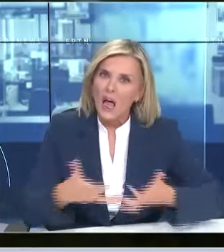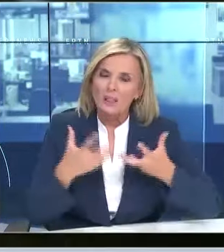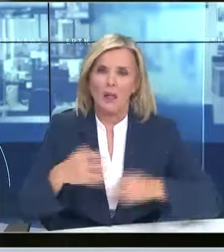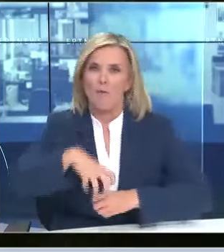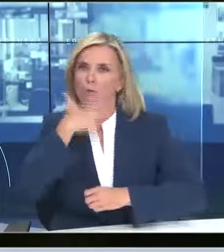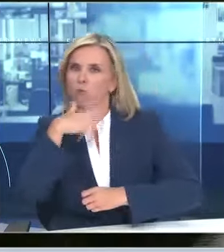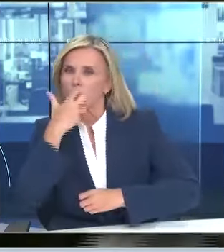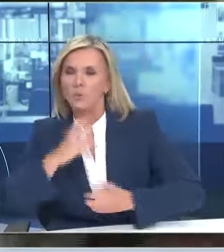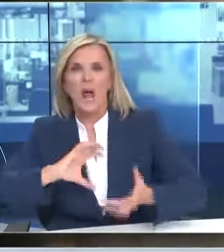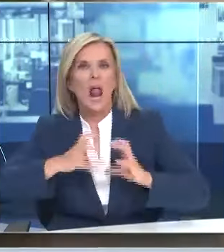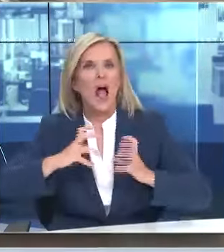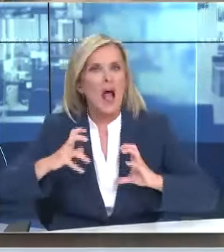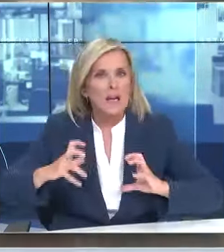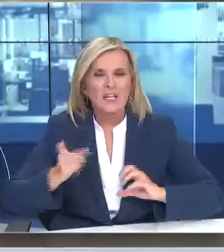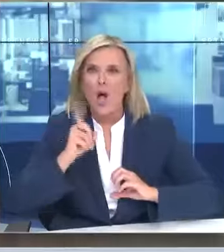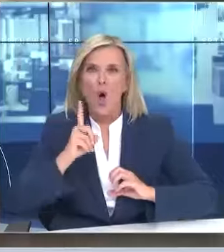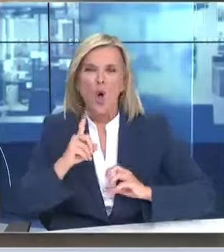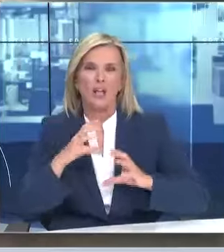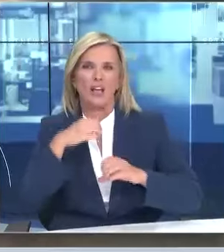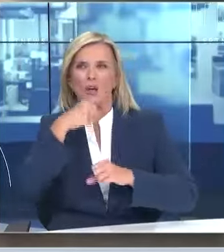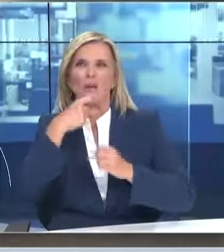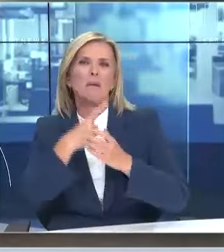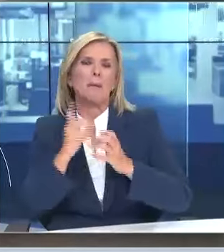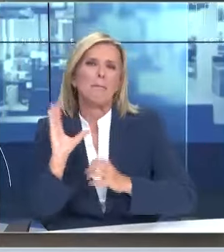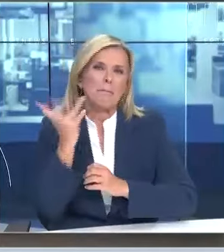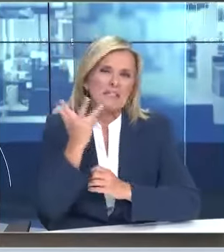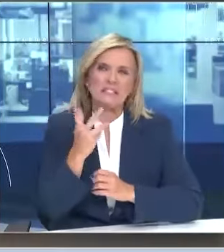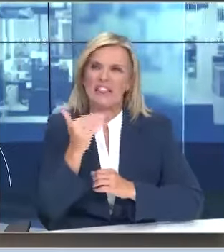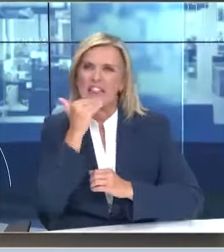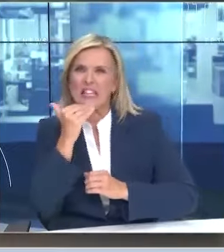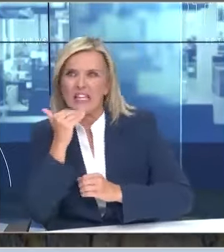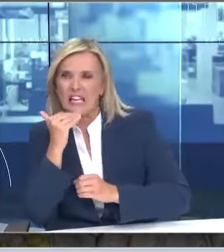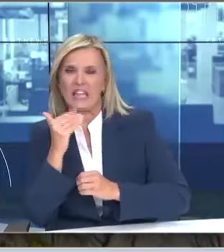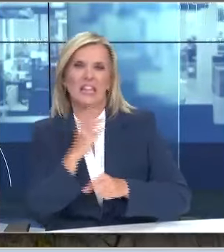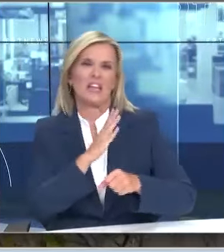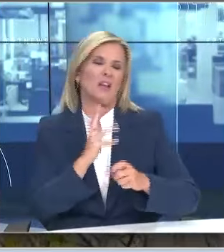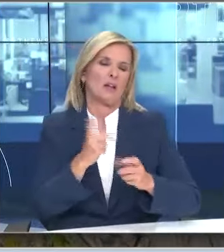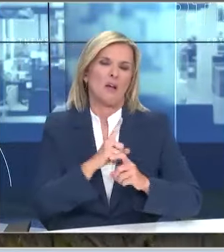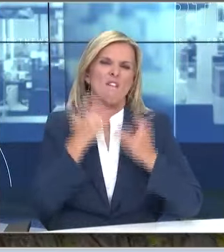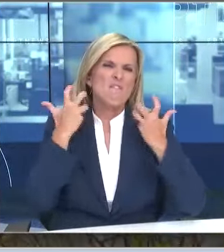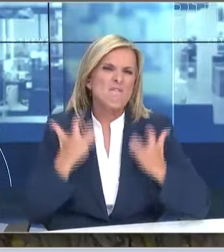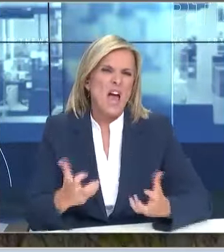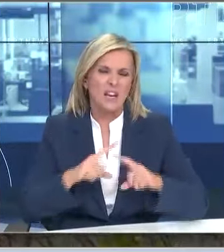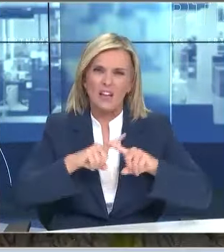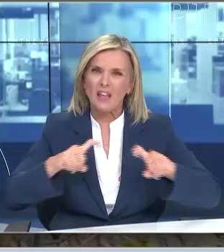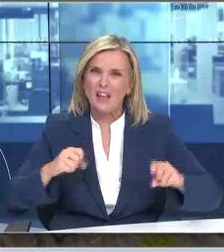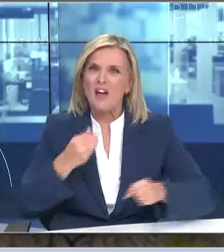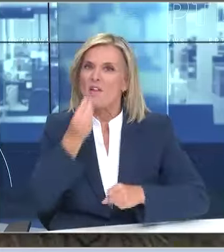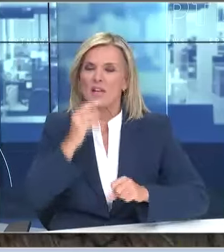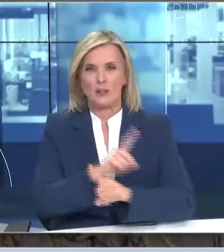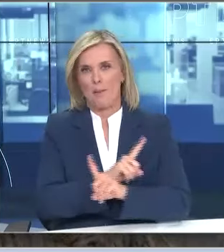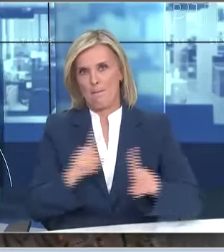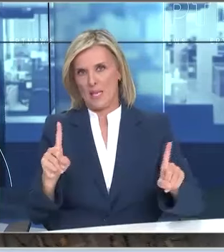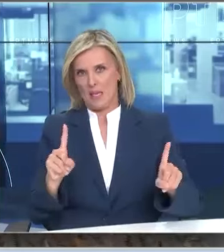και λαχανικά αυτή τη στιγμή και όχι πολύ βαρημένα βαρυτικά φαγητά, ακριβώς με την έννοια του να μην επιβαρύνουν περαιτέρω τον οργανισμό μας τη στιγμή που βρίσκεται ήδη